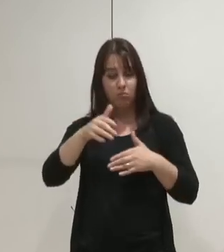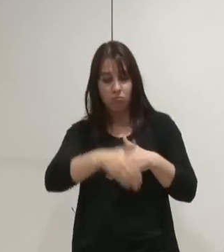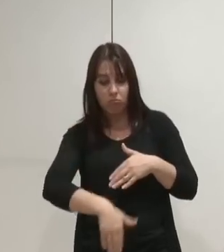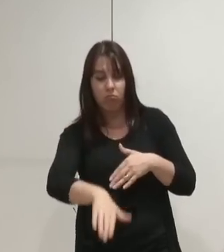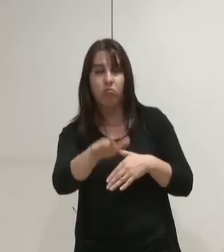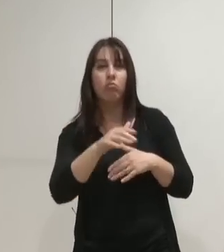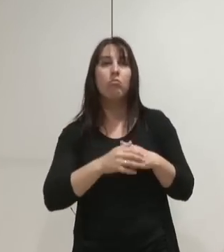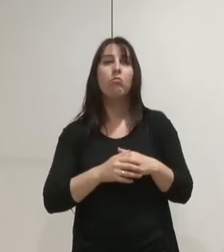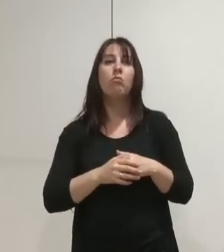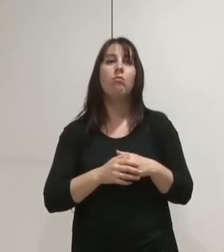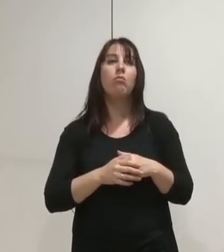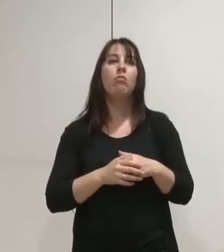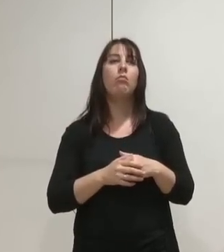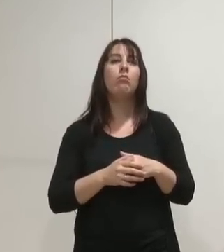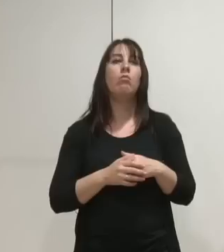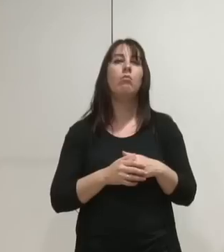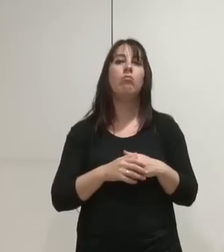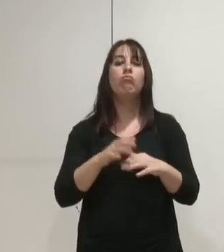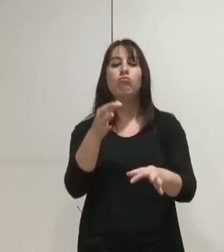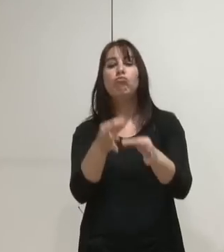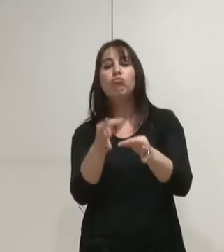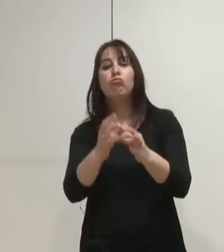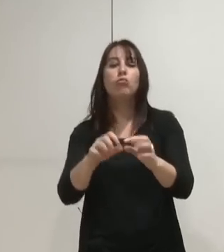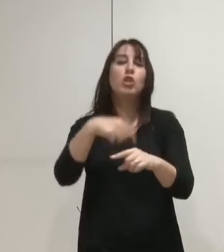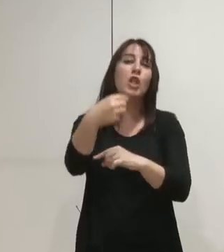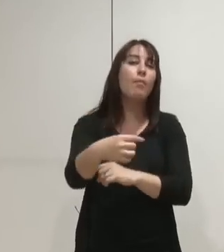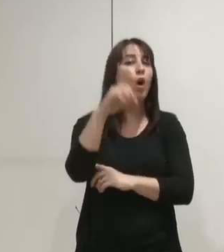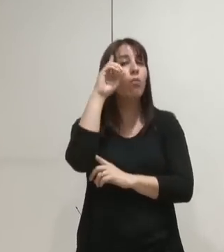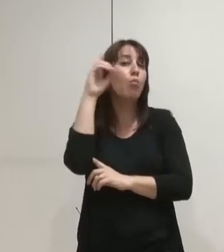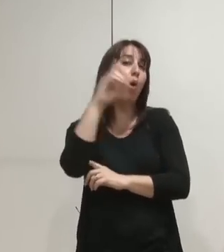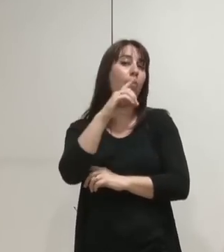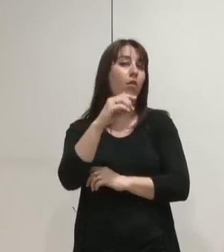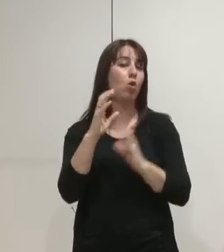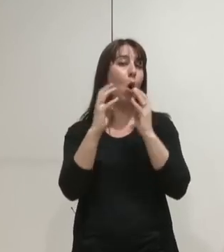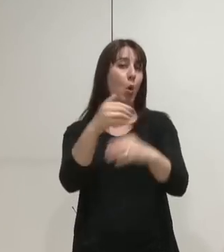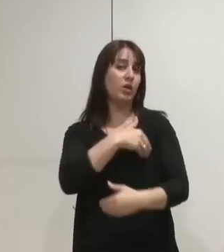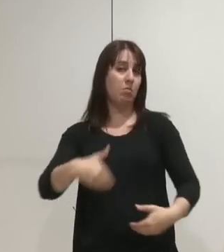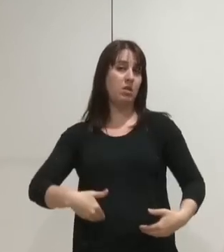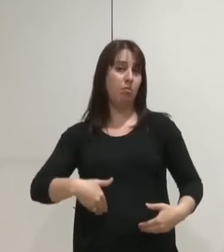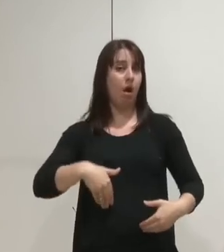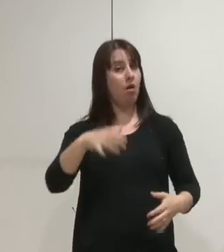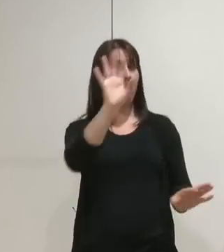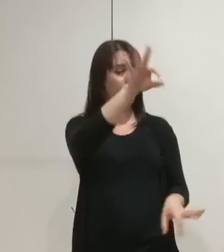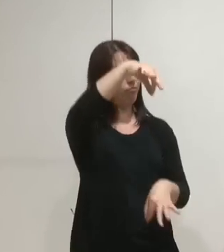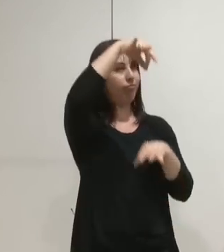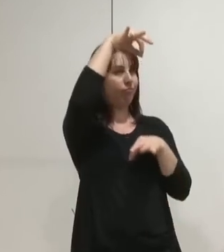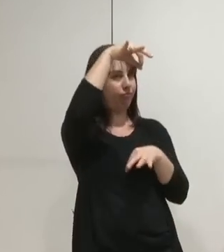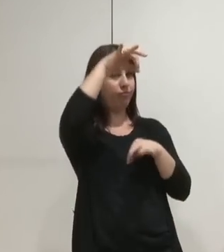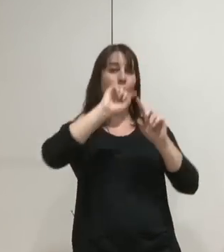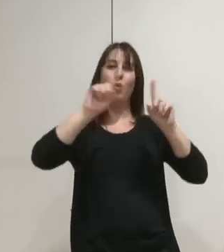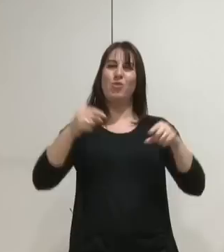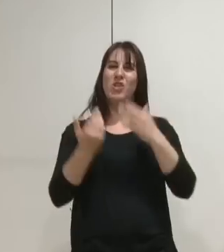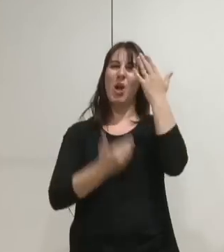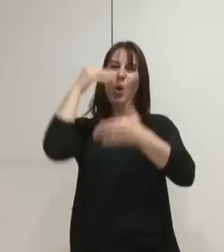à l'issue en septembre par exemple conseil de septembre un bilan cier détaillé